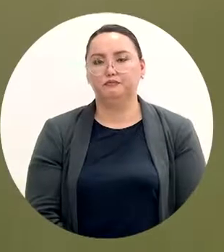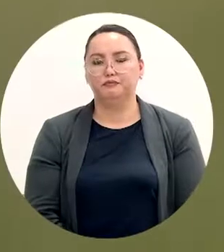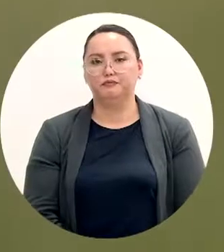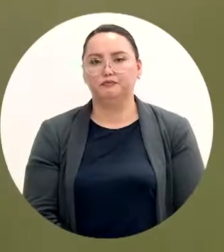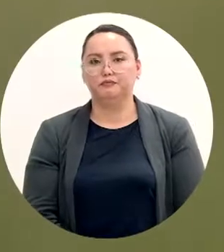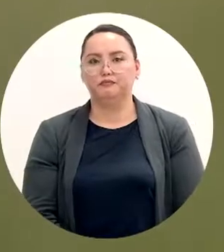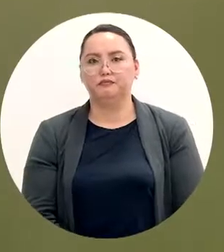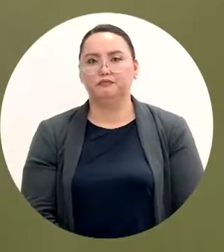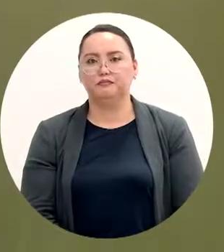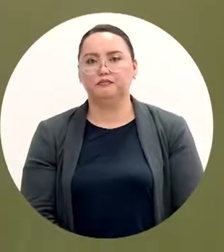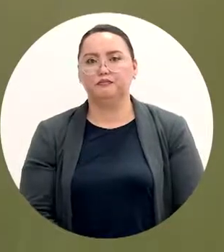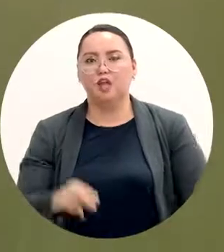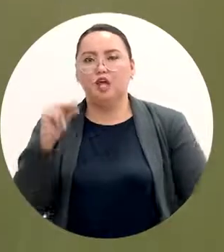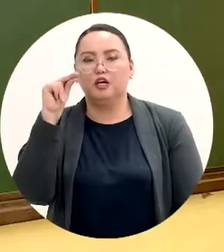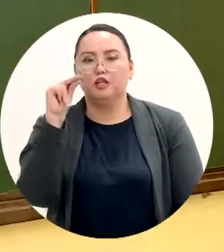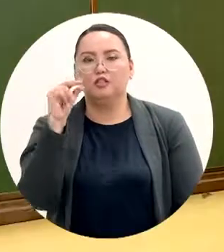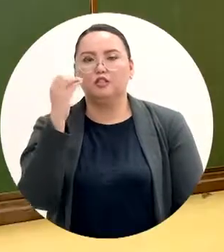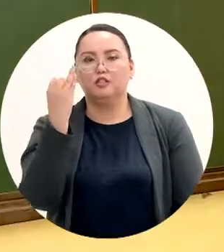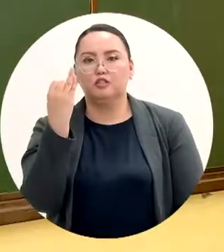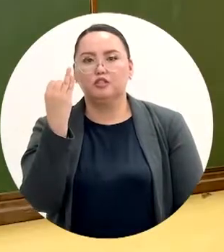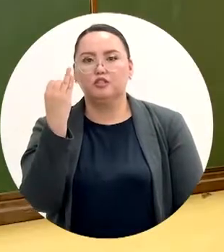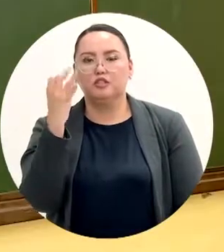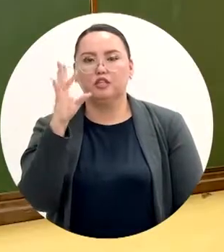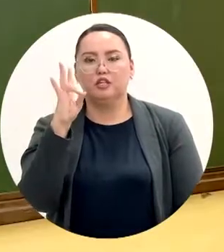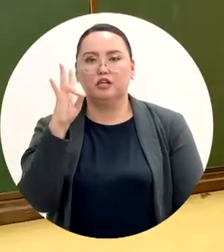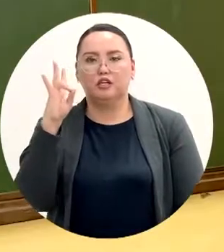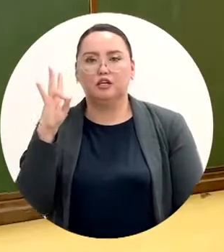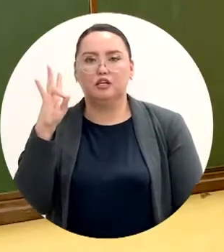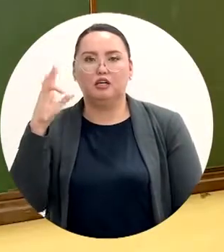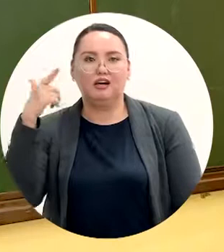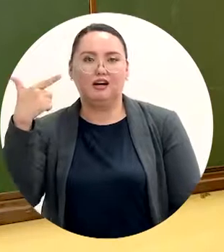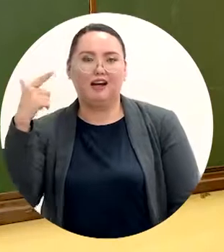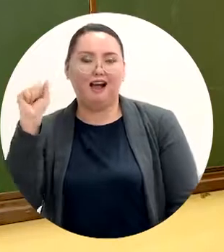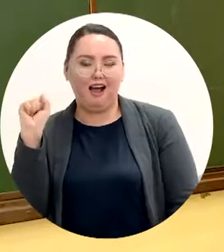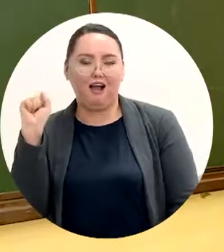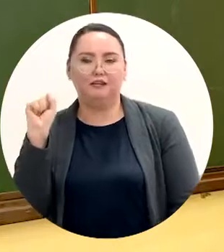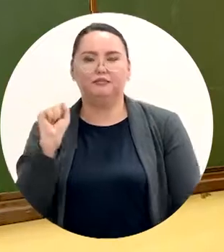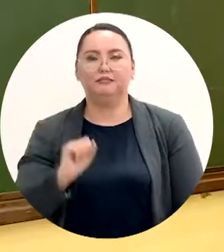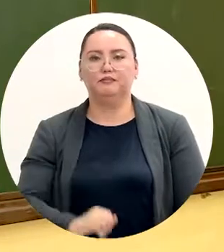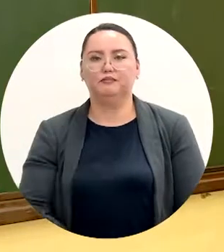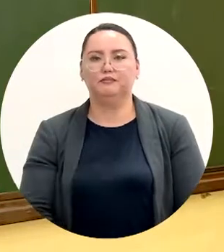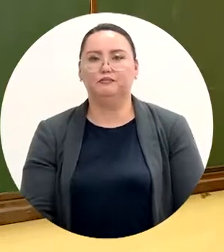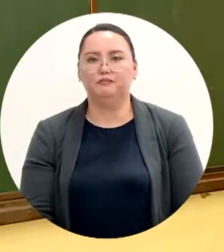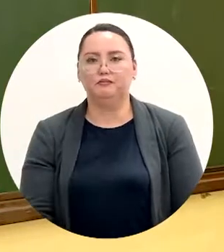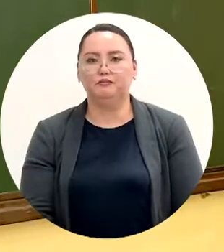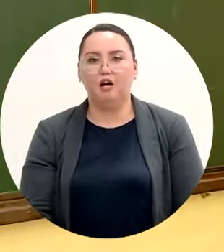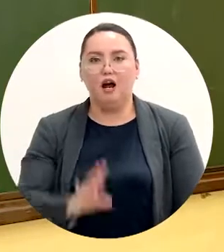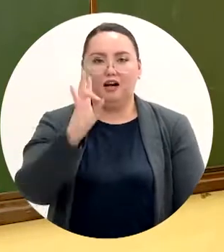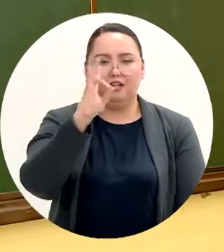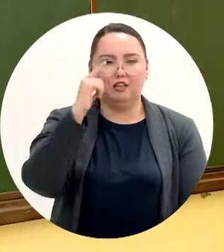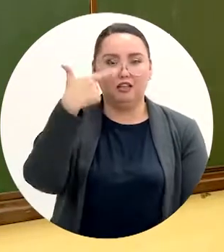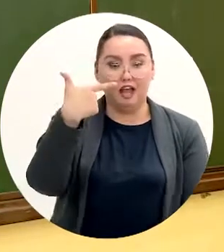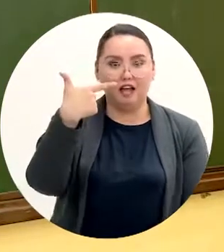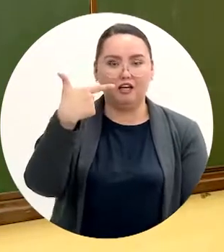чила га гэж бичих вэжээ. Чилага. Чанг гэдэг үгийг мэдээж чи гэдэг тэргүй үеийг